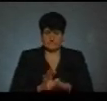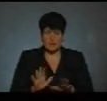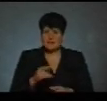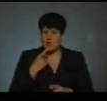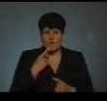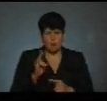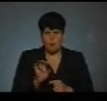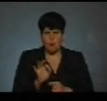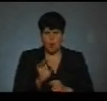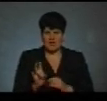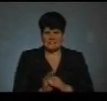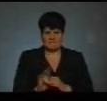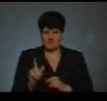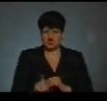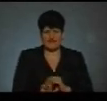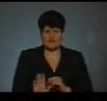що.